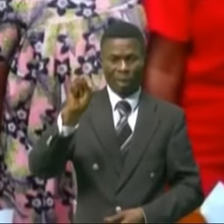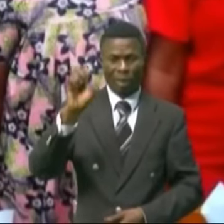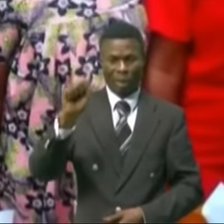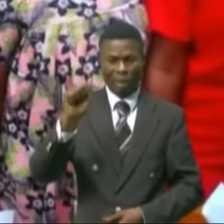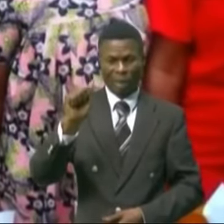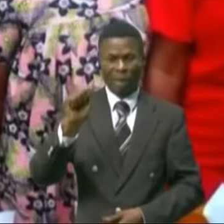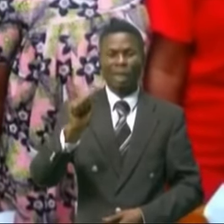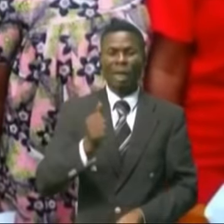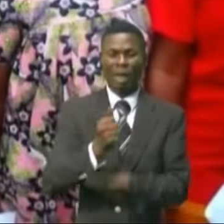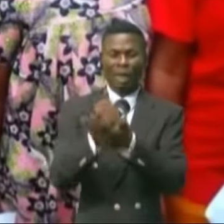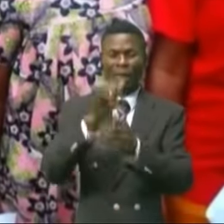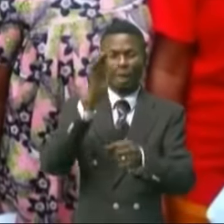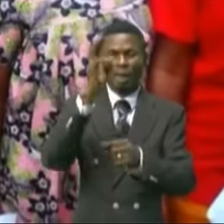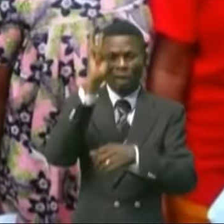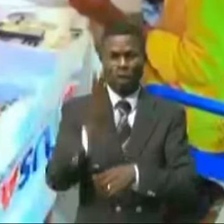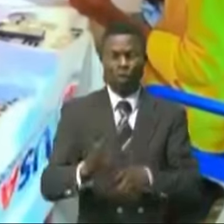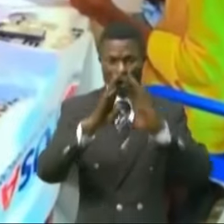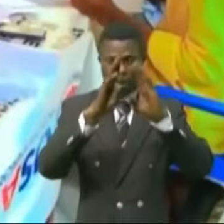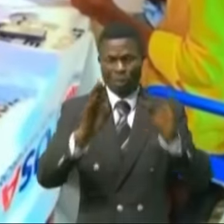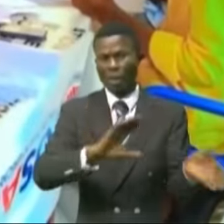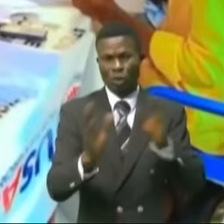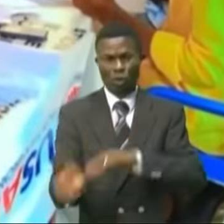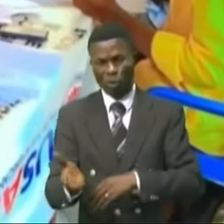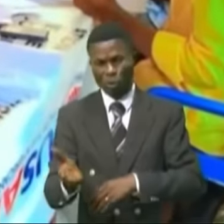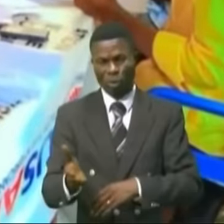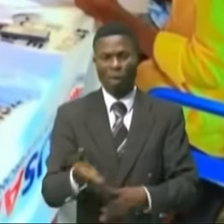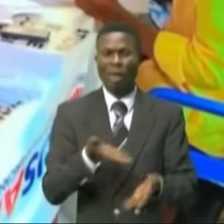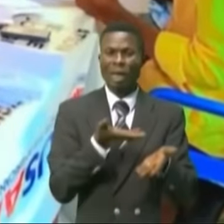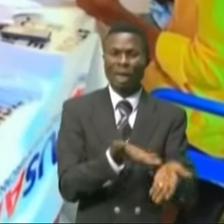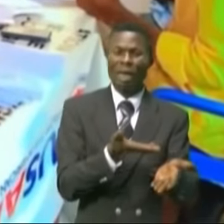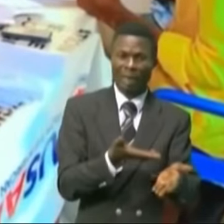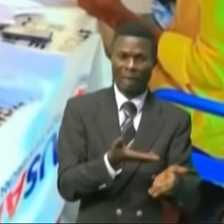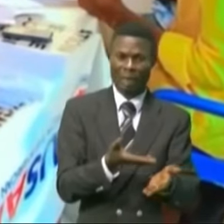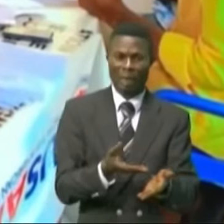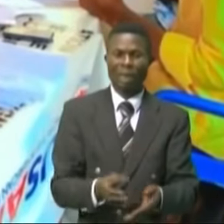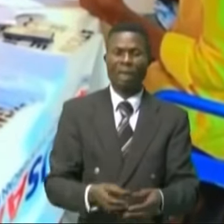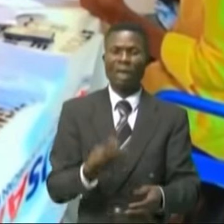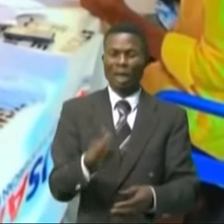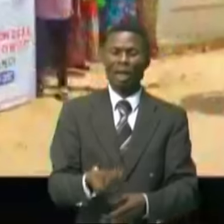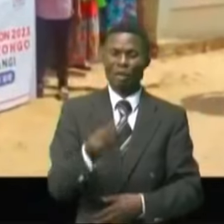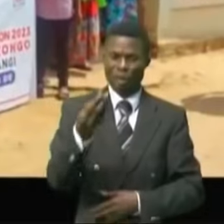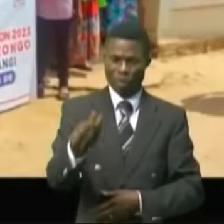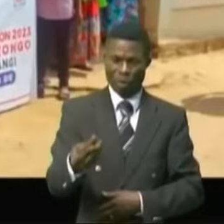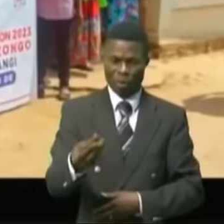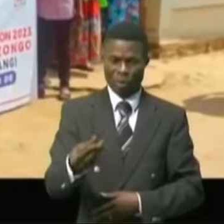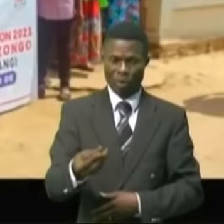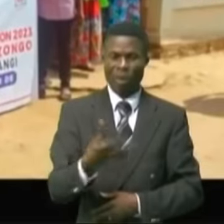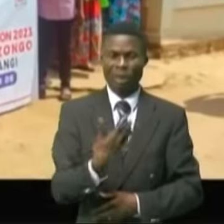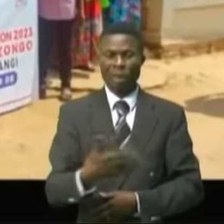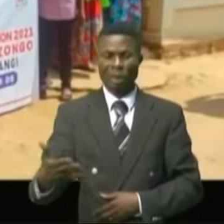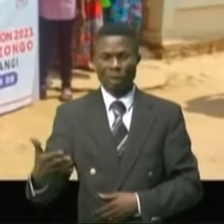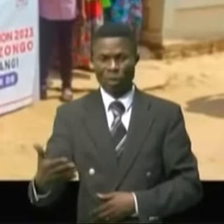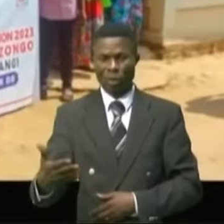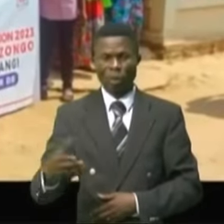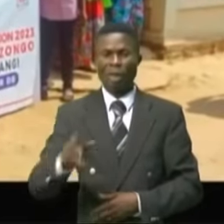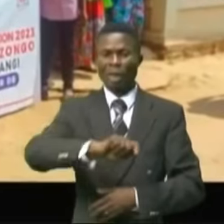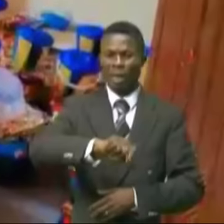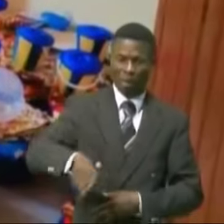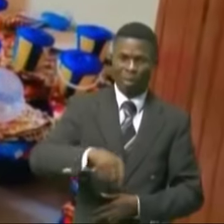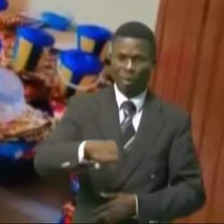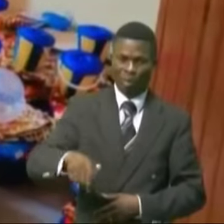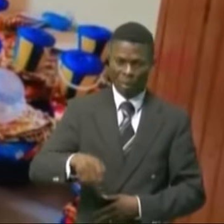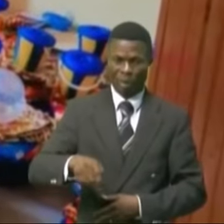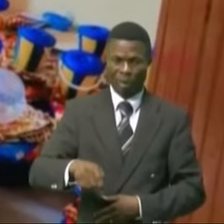ménages victimes de ces sinistres. Son assistance est composée d'un appui financier, des ustensiles de cuisine et